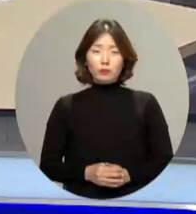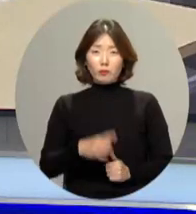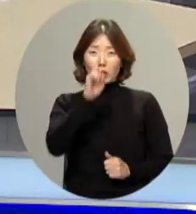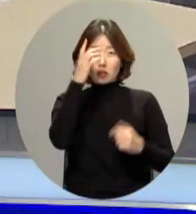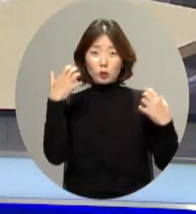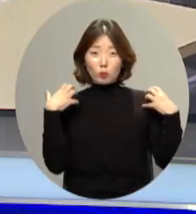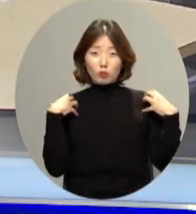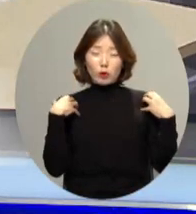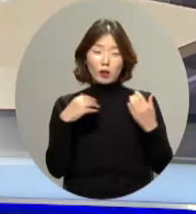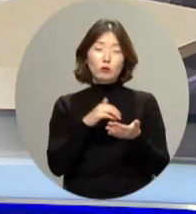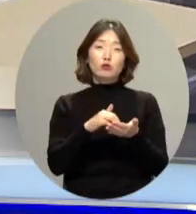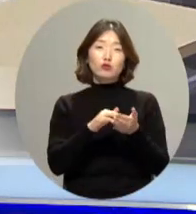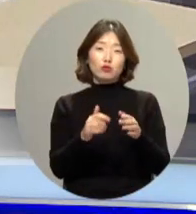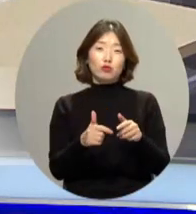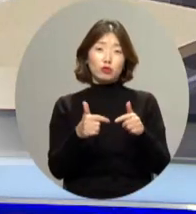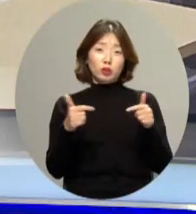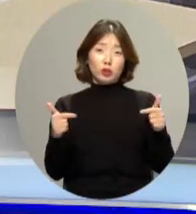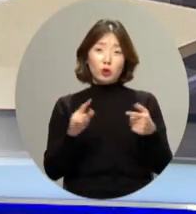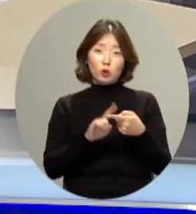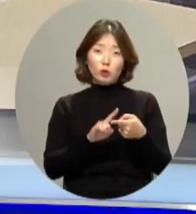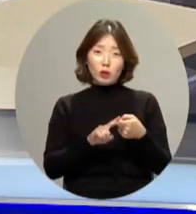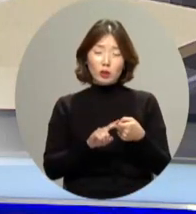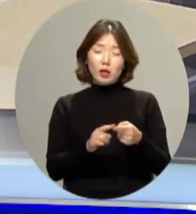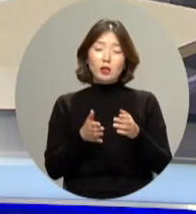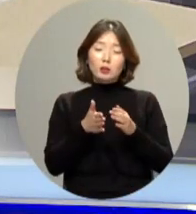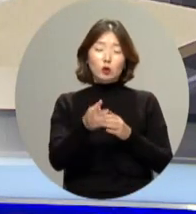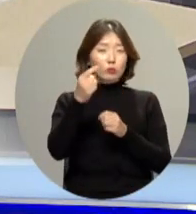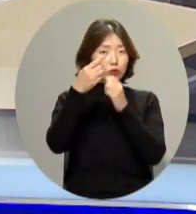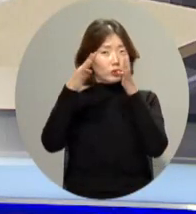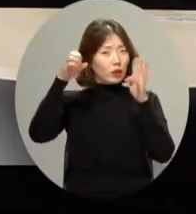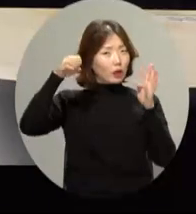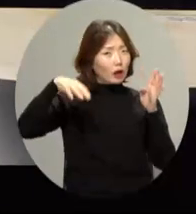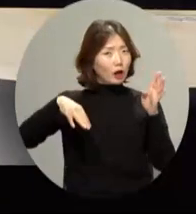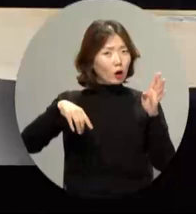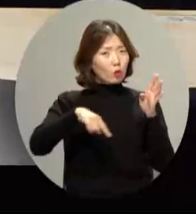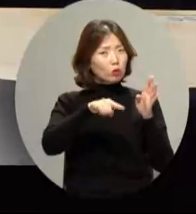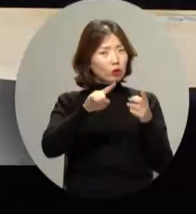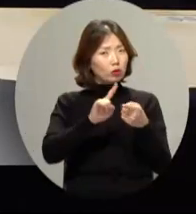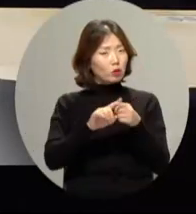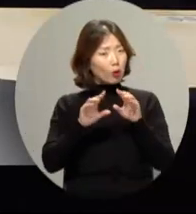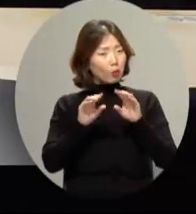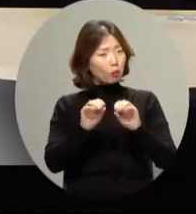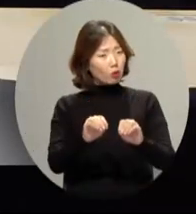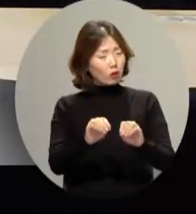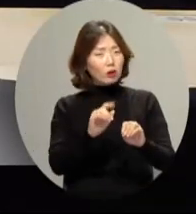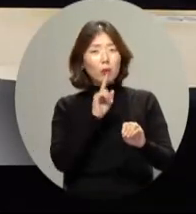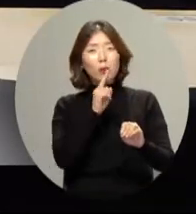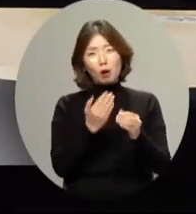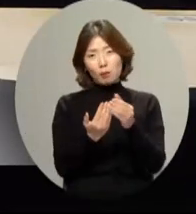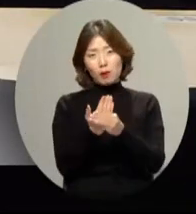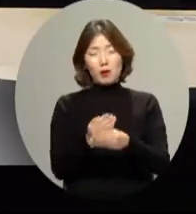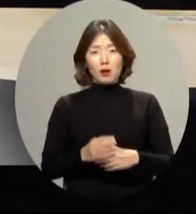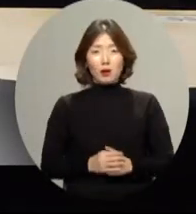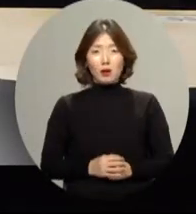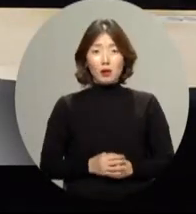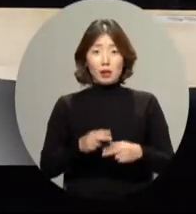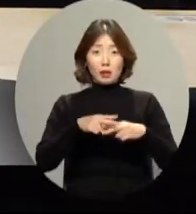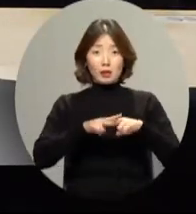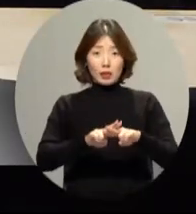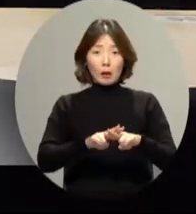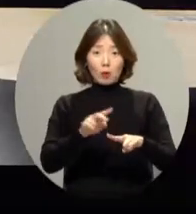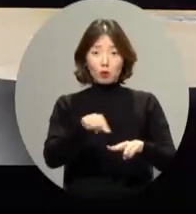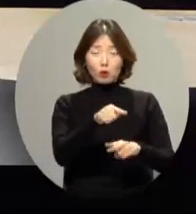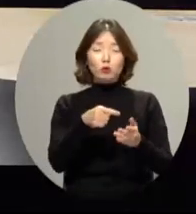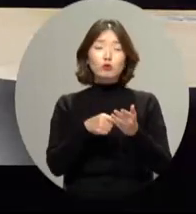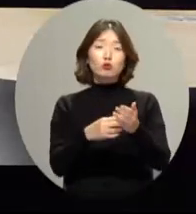정부의 의과대학 정원 확대로 국립의학전문대학원 설립에 급제동이 걸렸다는 주장이 나왔습니다. 남원